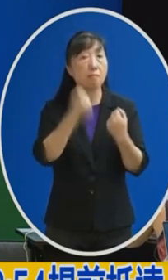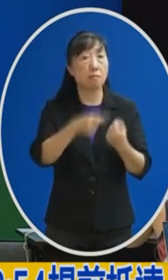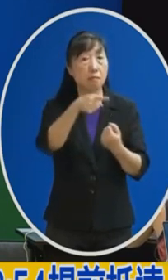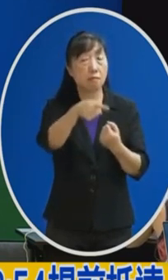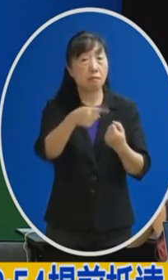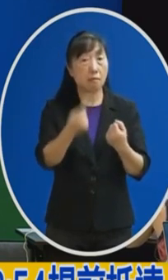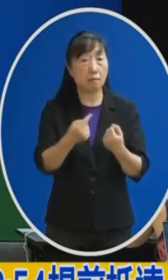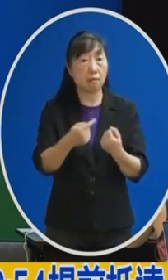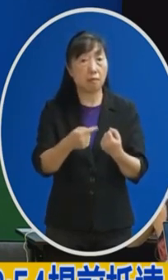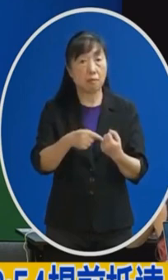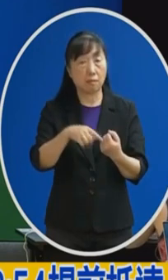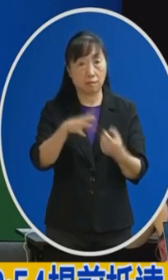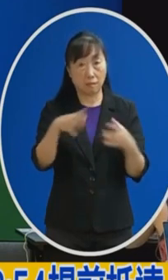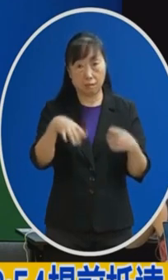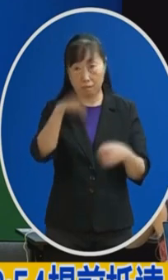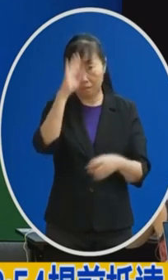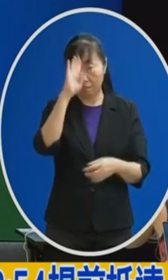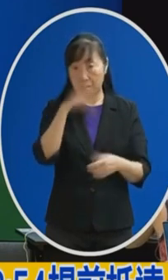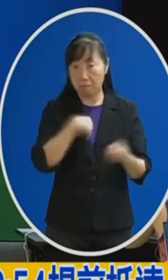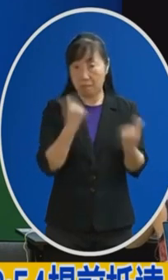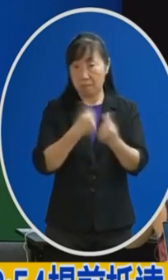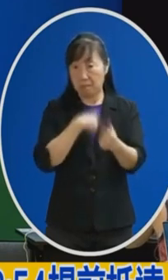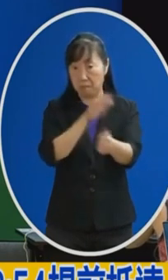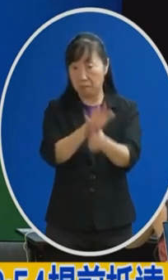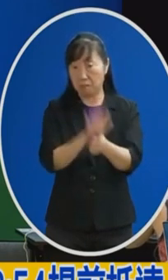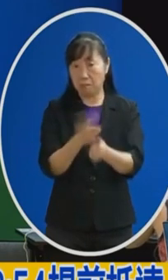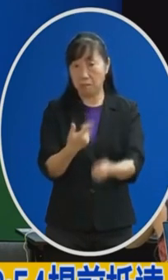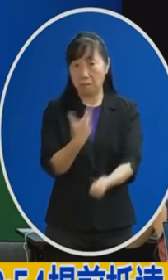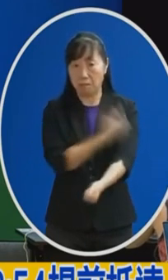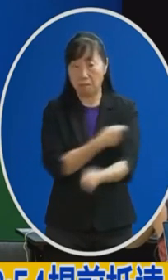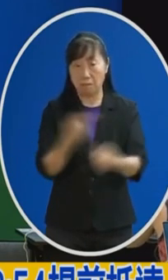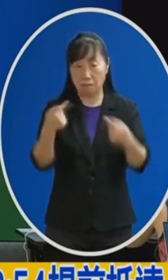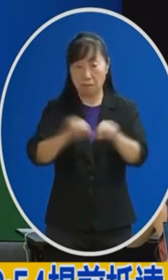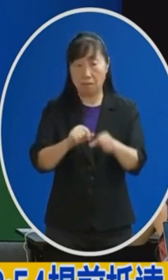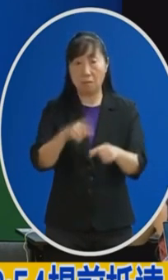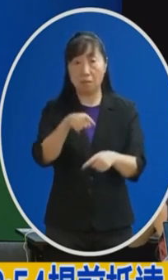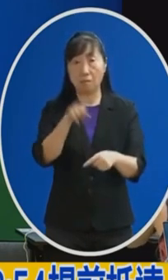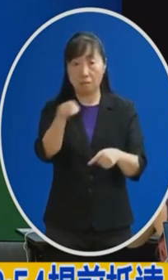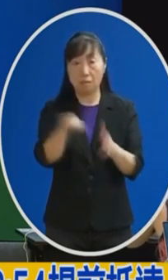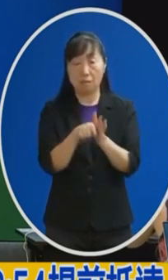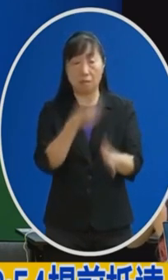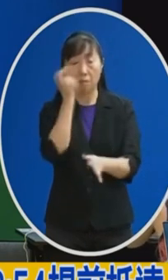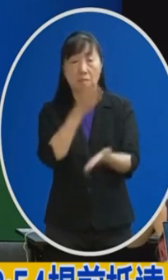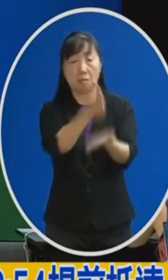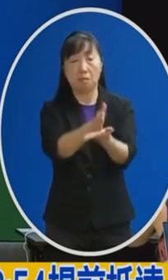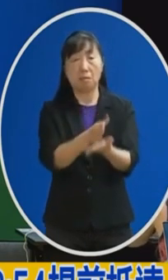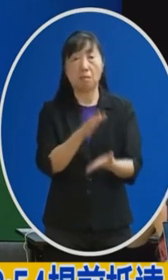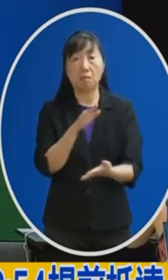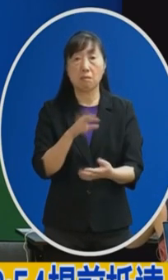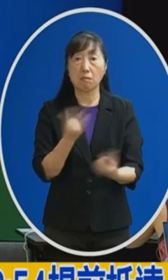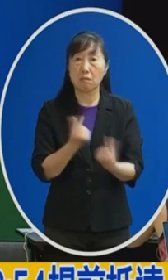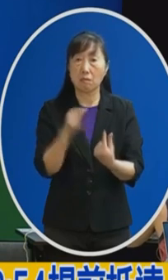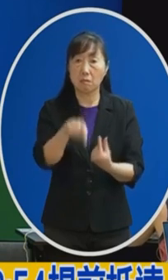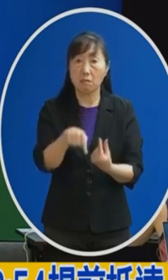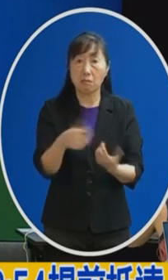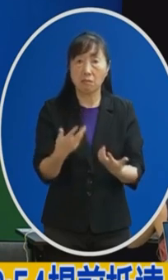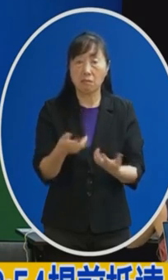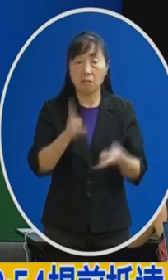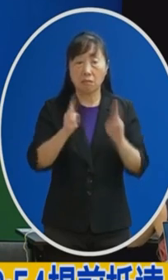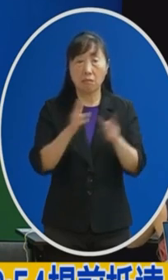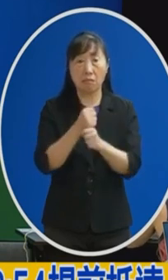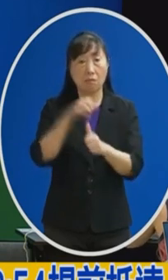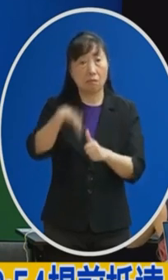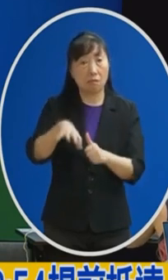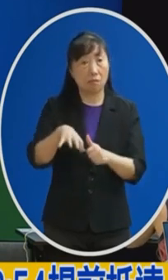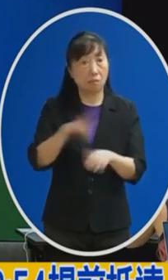中所，就是企图想要混打，那有被发现被阻止。那目前这样的话，就是指挥中心这边会不会